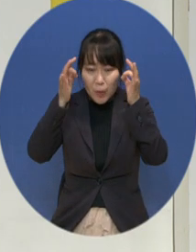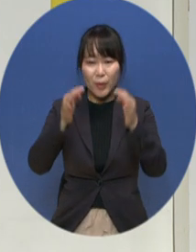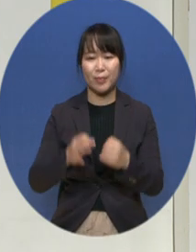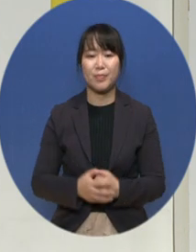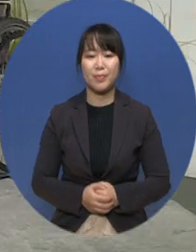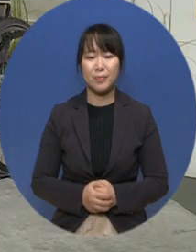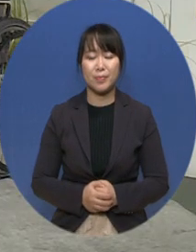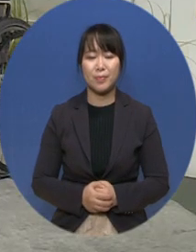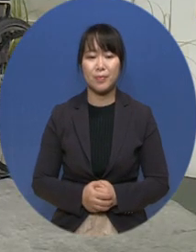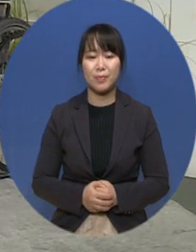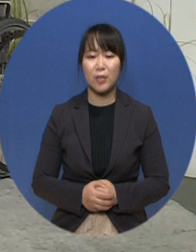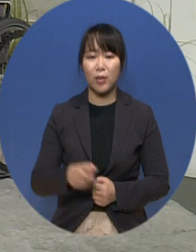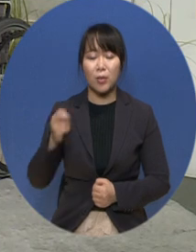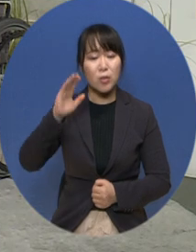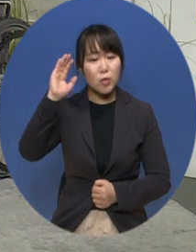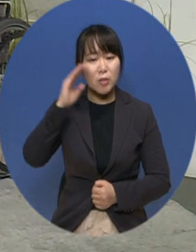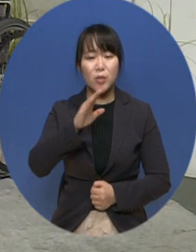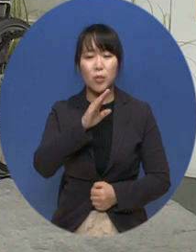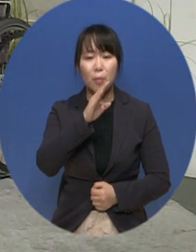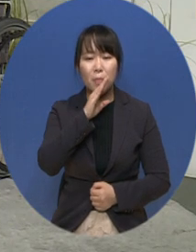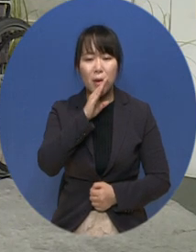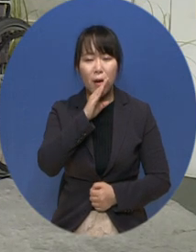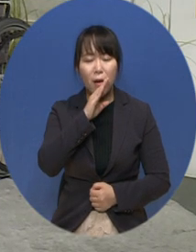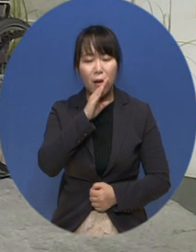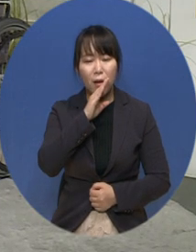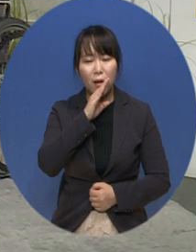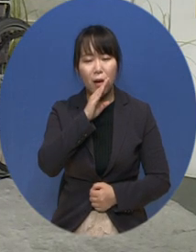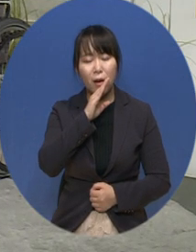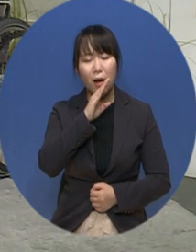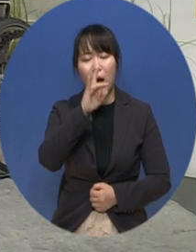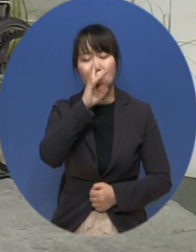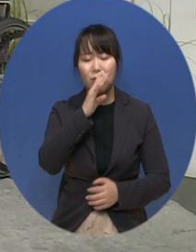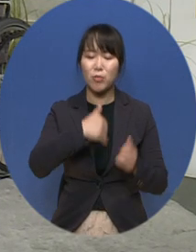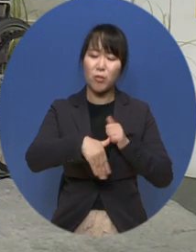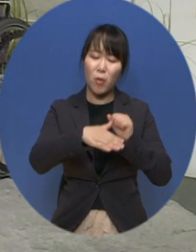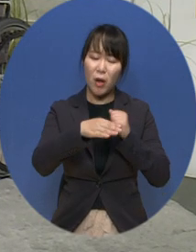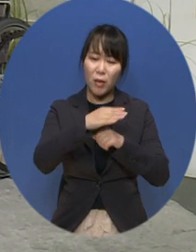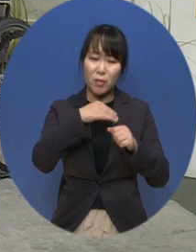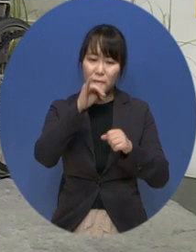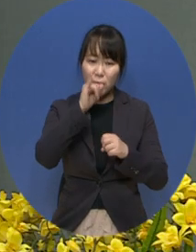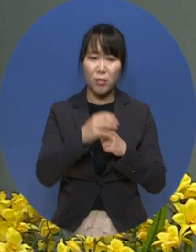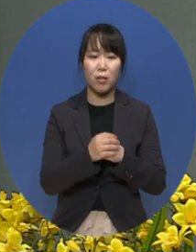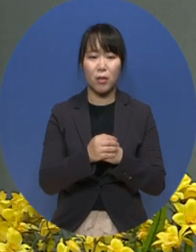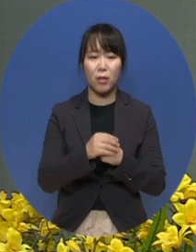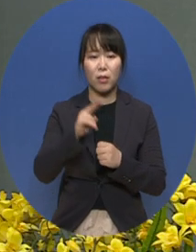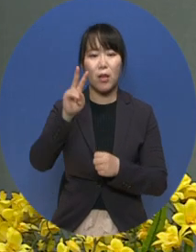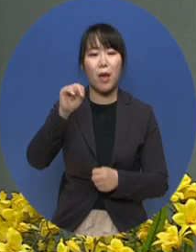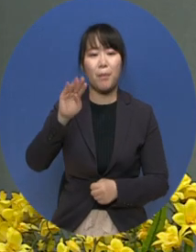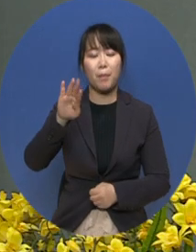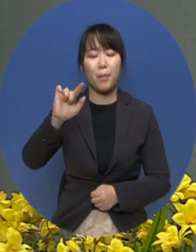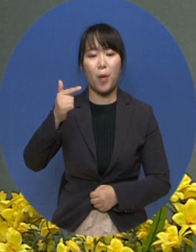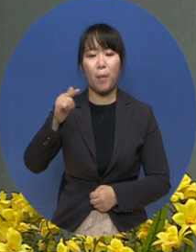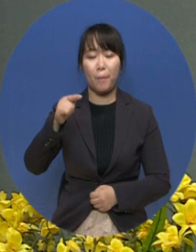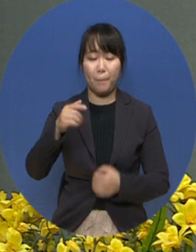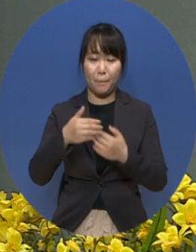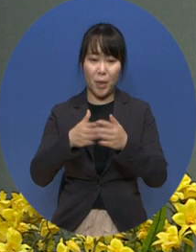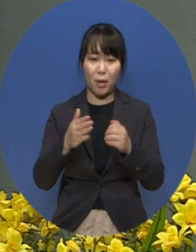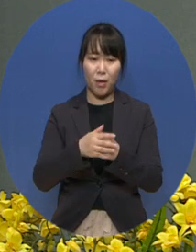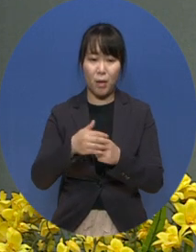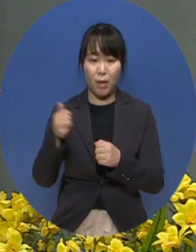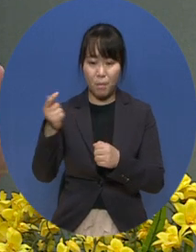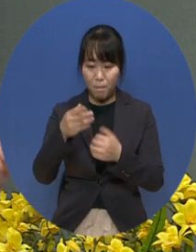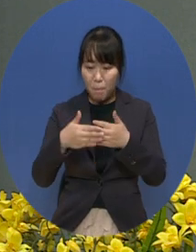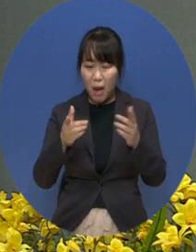예 자 그리고 지금 채근에 정말 있을 수 없는 일들이 막 벌어지고 있는데 앰 번 방 땜에 예 뭐